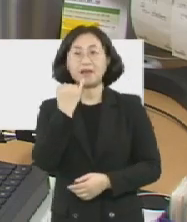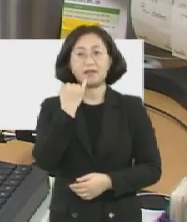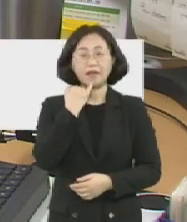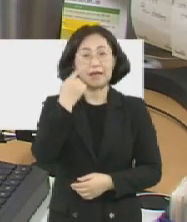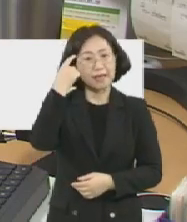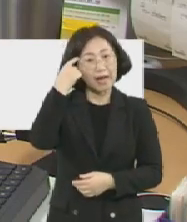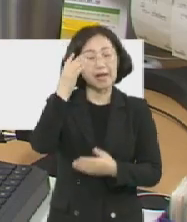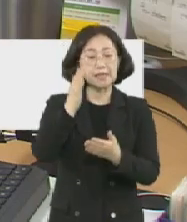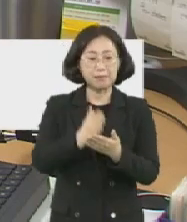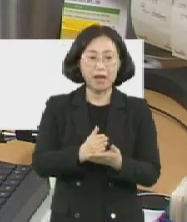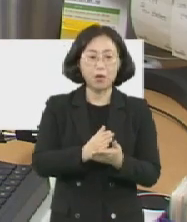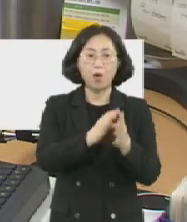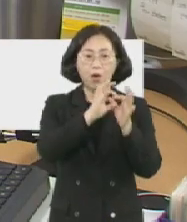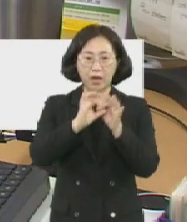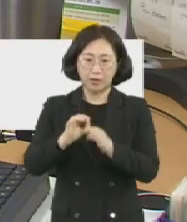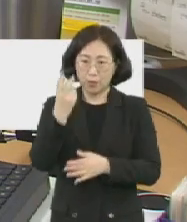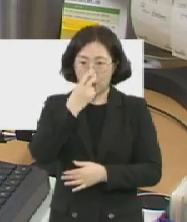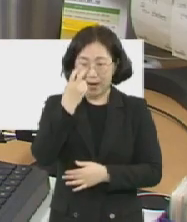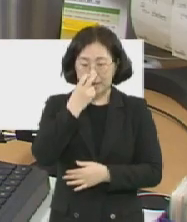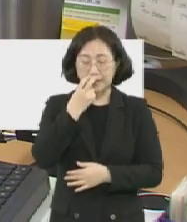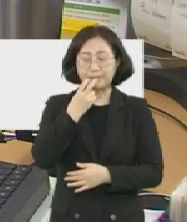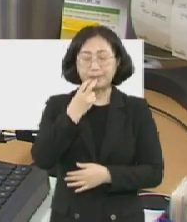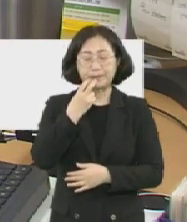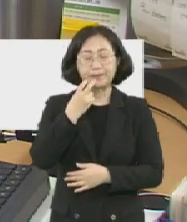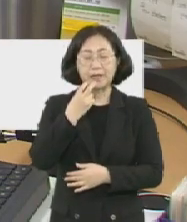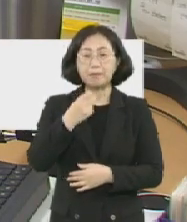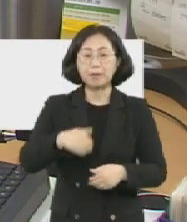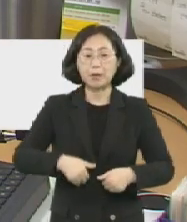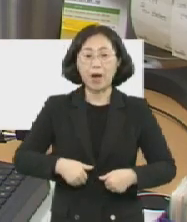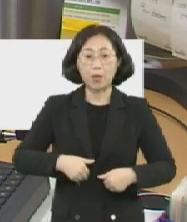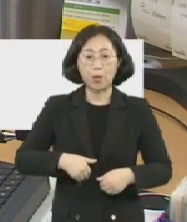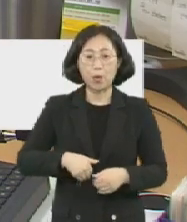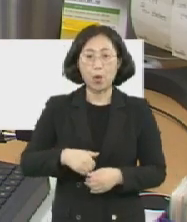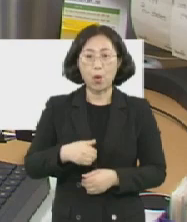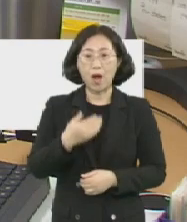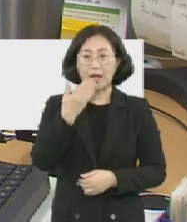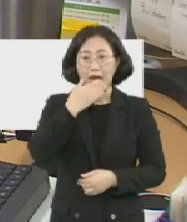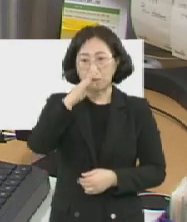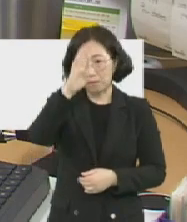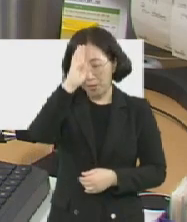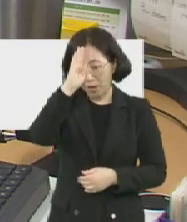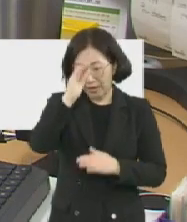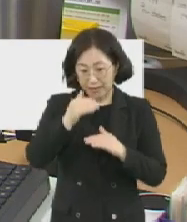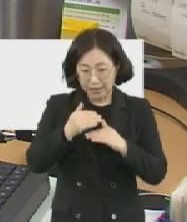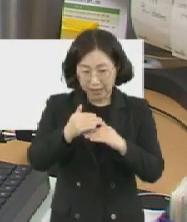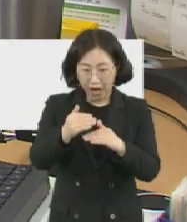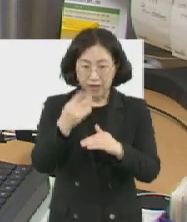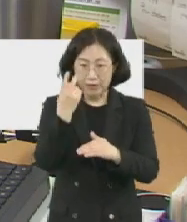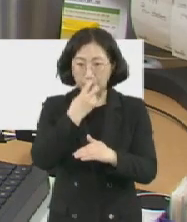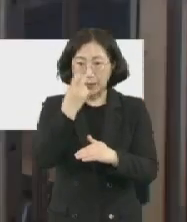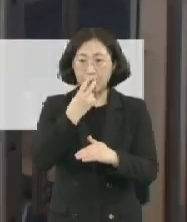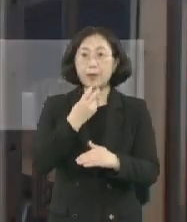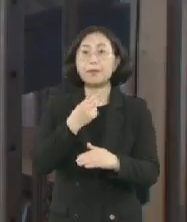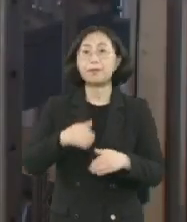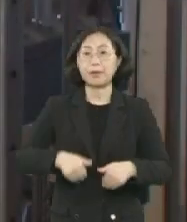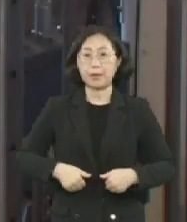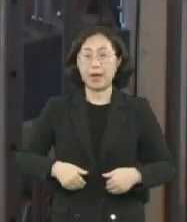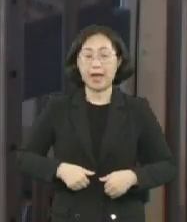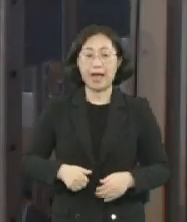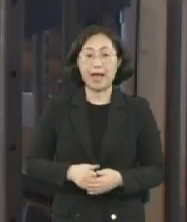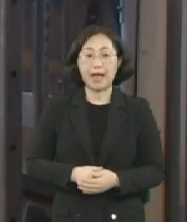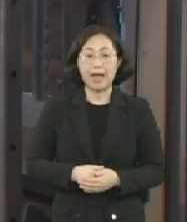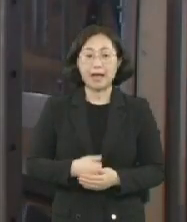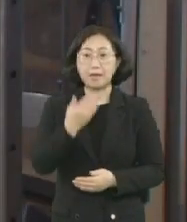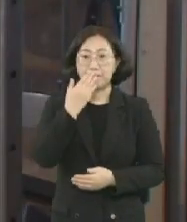괜찮다라는 것보다는 지속적인 그런 관심을 통해서 나중에 당뇨병에 대해서도 진행 여부를 모니터링하고요.